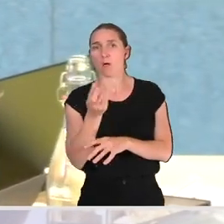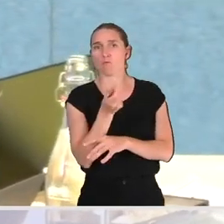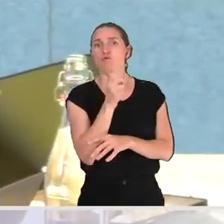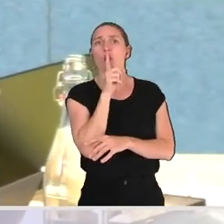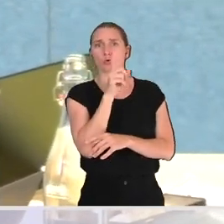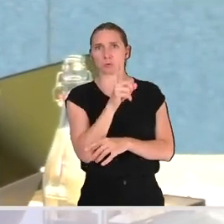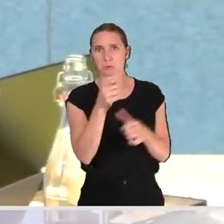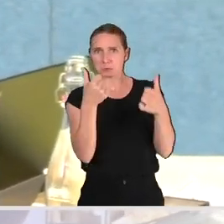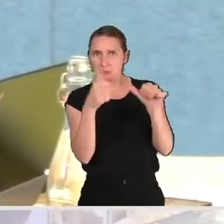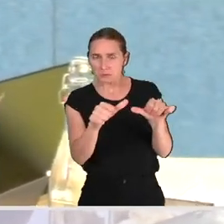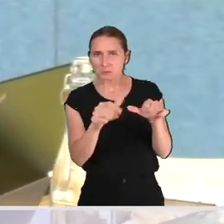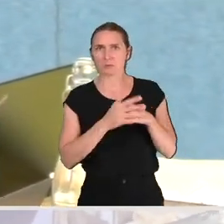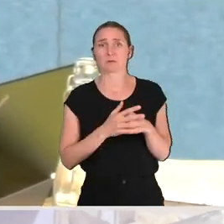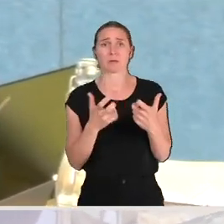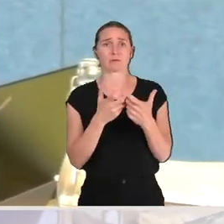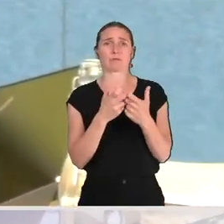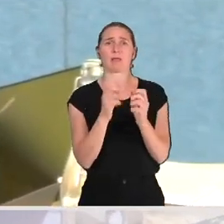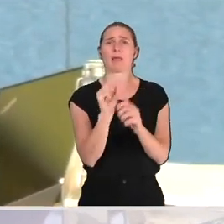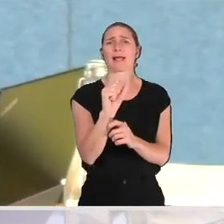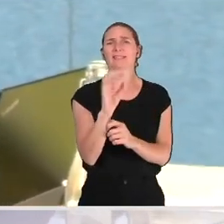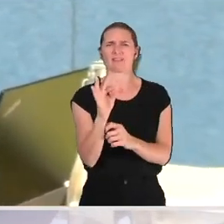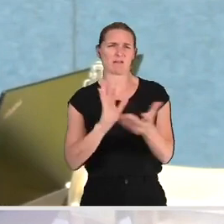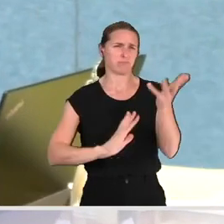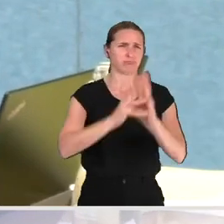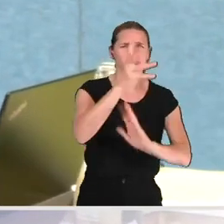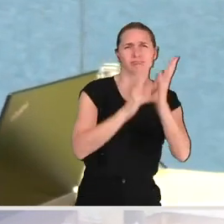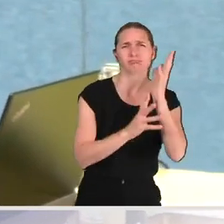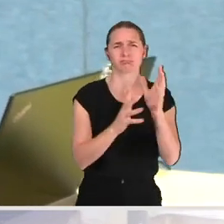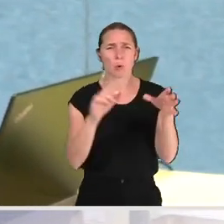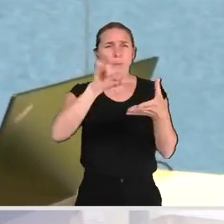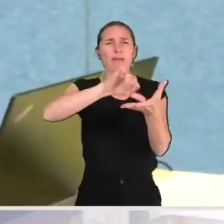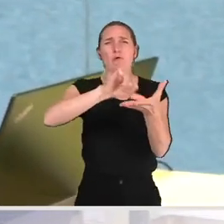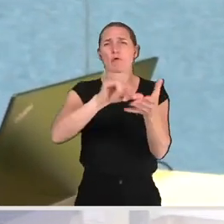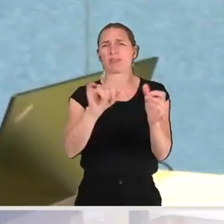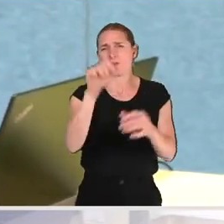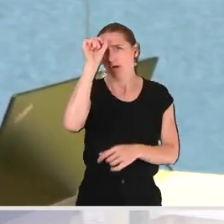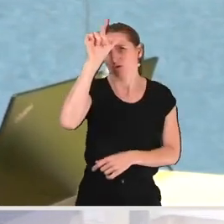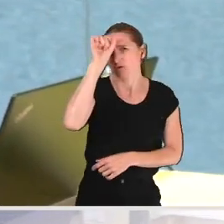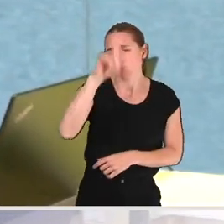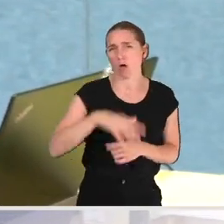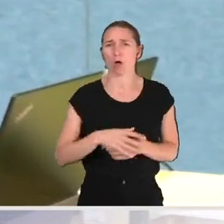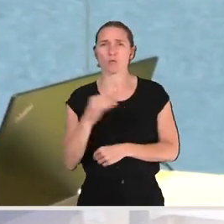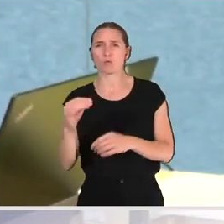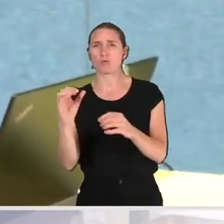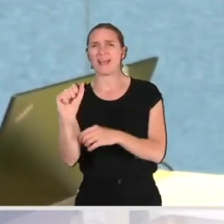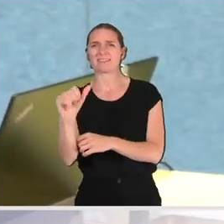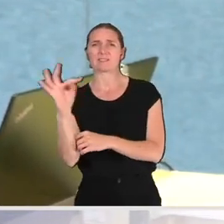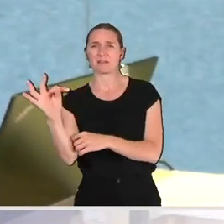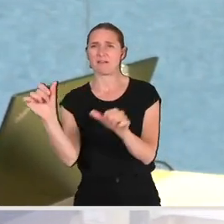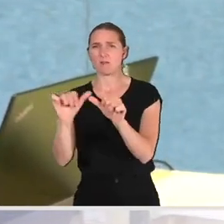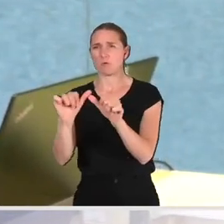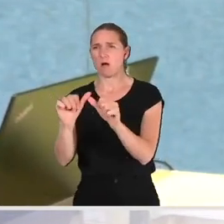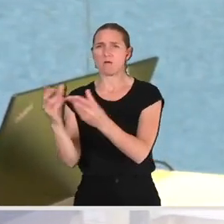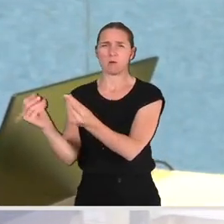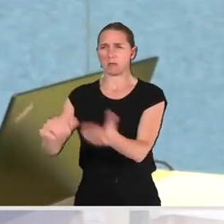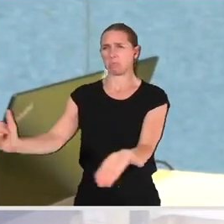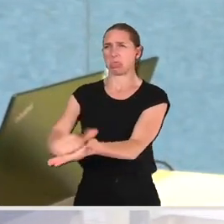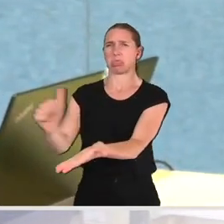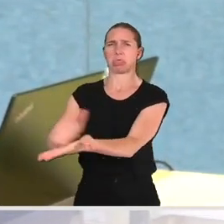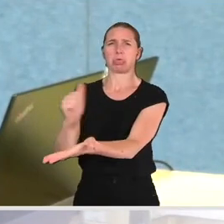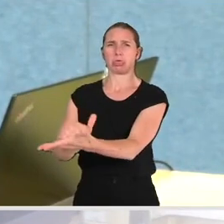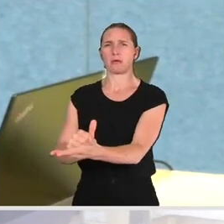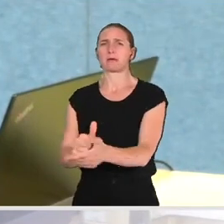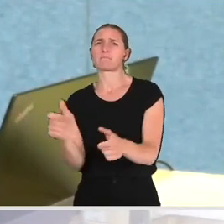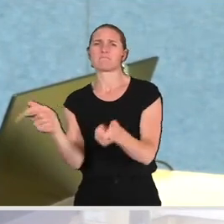ST en feu, les ingénieurs au milieu, ST génocidaire, manager une balle dans ta tête. Ces appels à la violence par